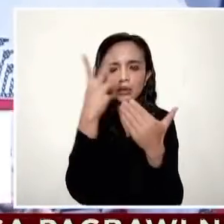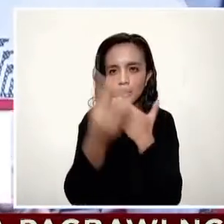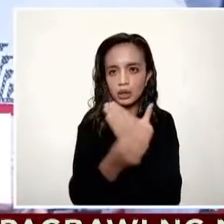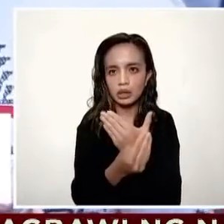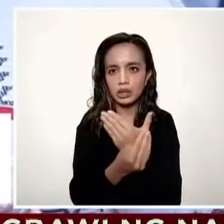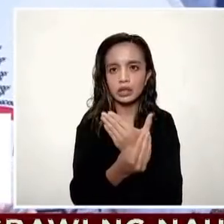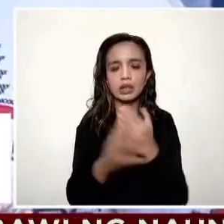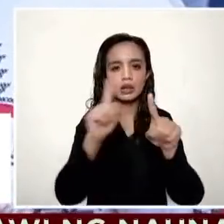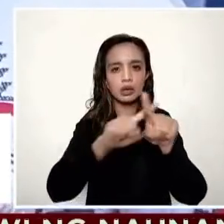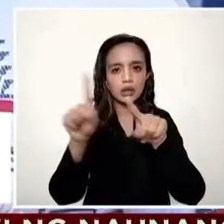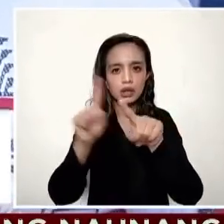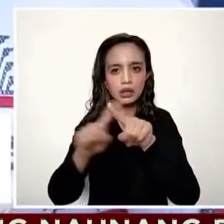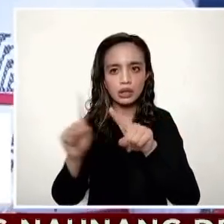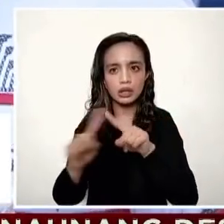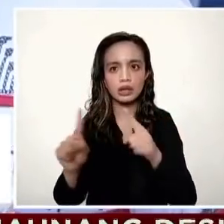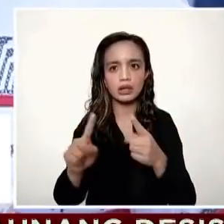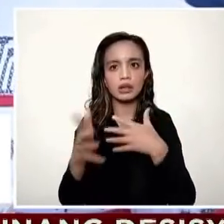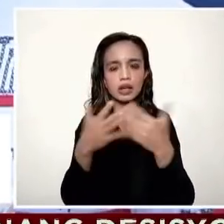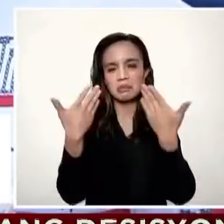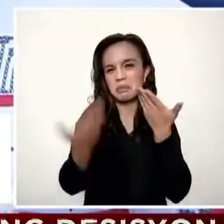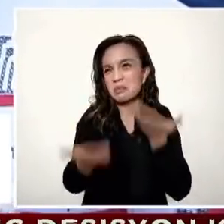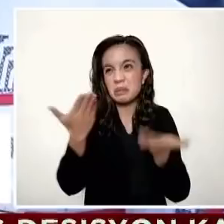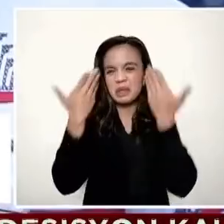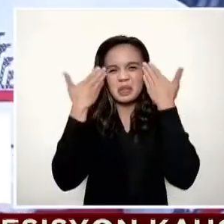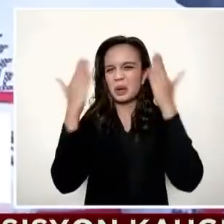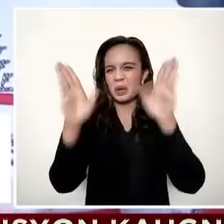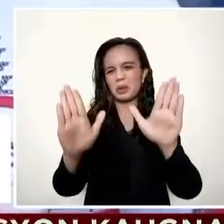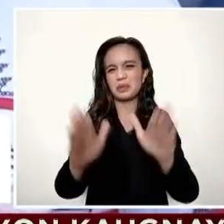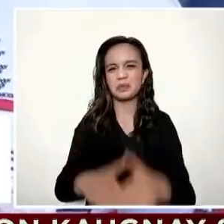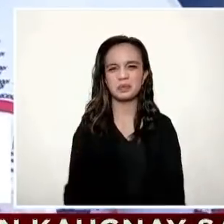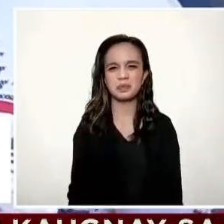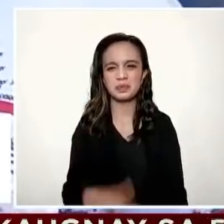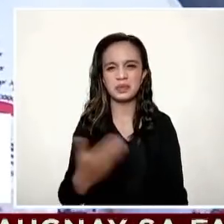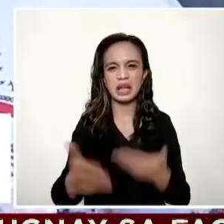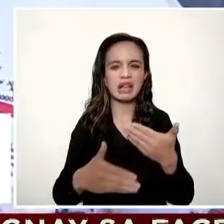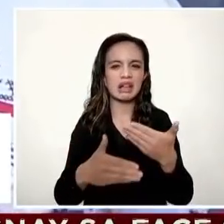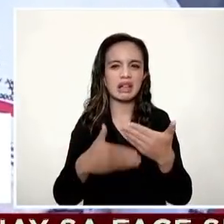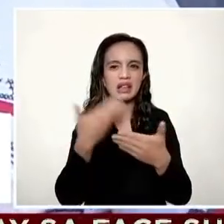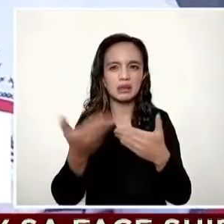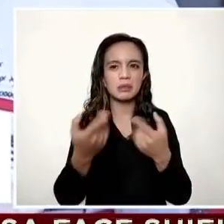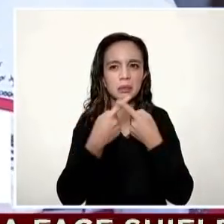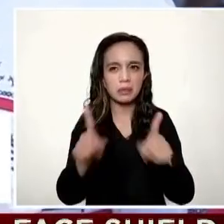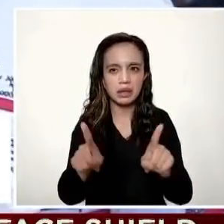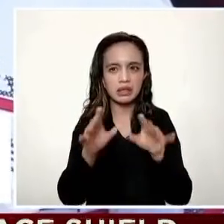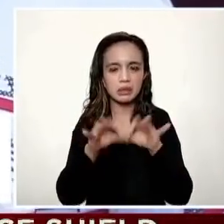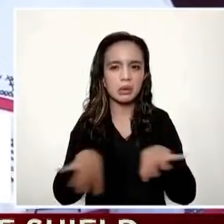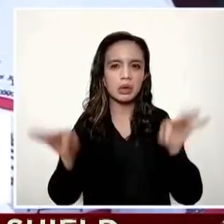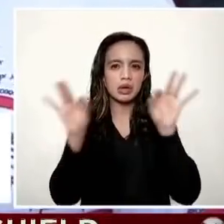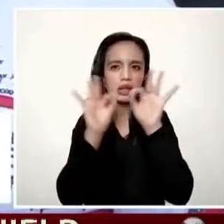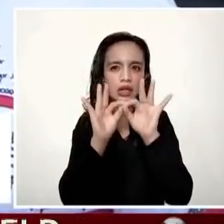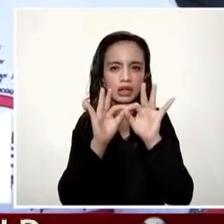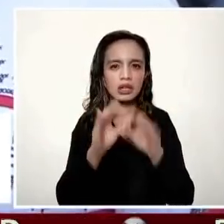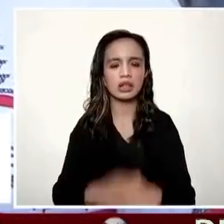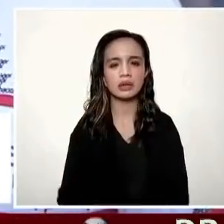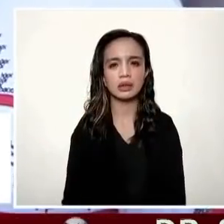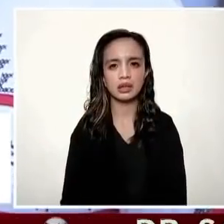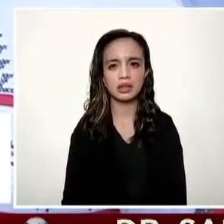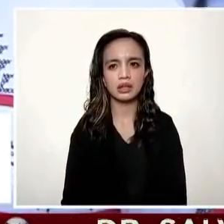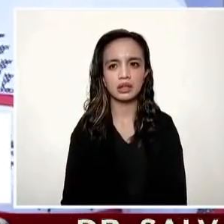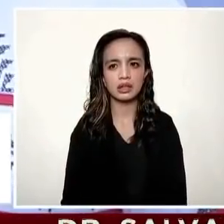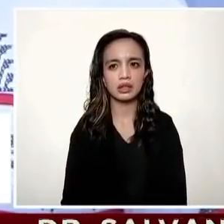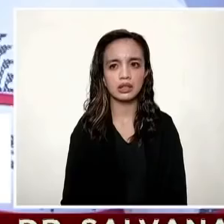can rest, or maybe I don't know. That is masyadong far-fetched, no? Dahil what matter most